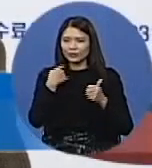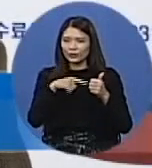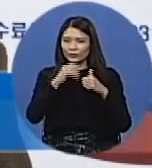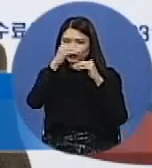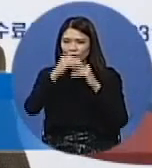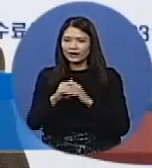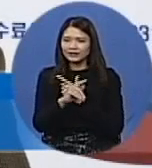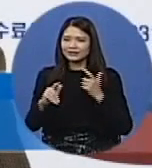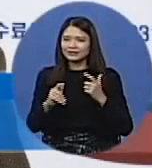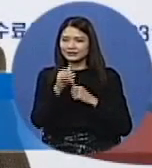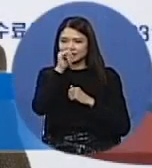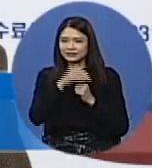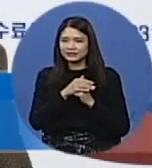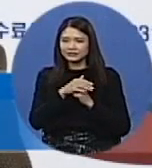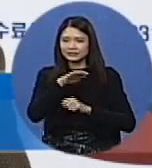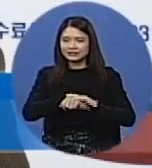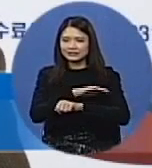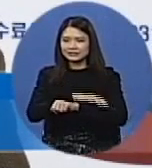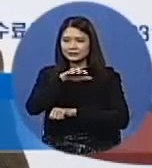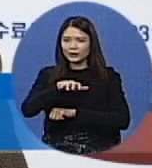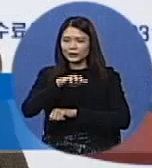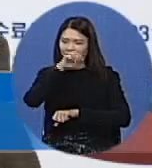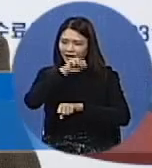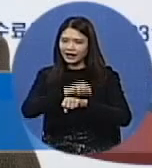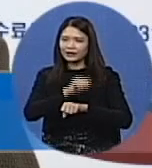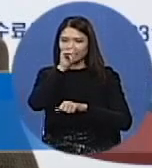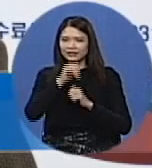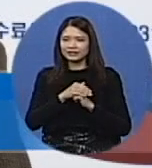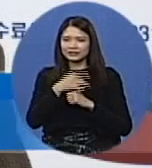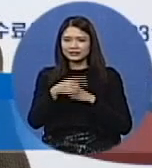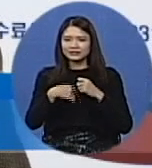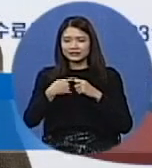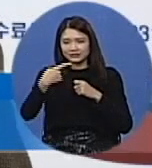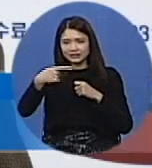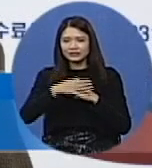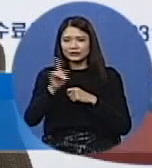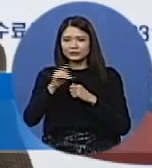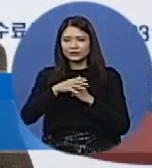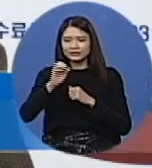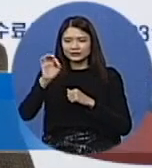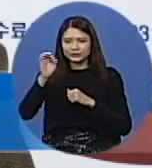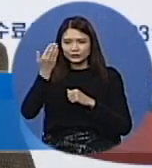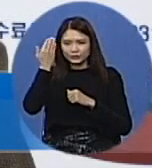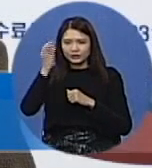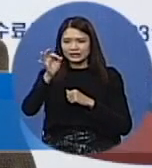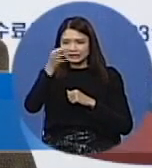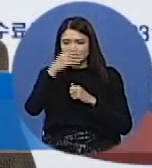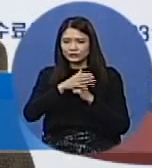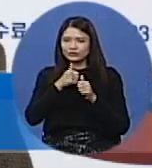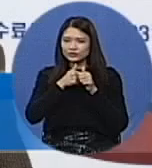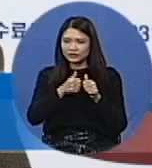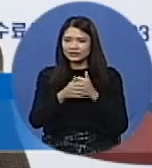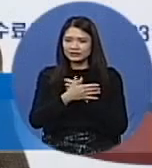다양하고 실습장도 아주 잘 갖춰 있습니다. 내년에는 그 최신 기술 추이에